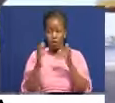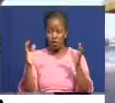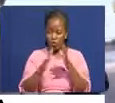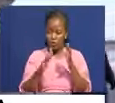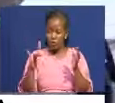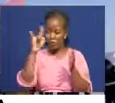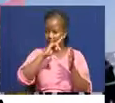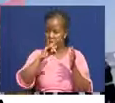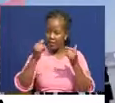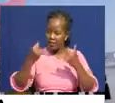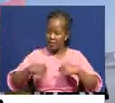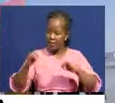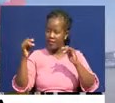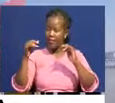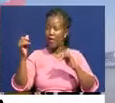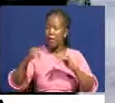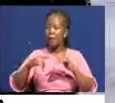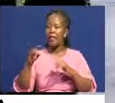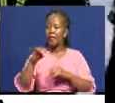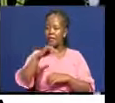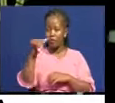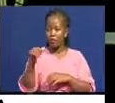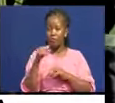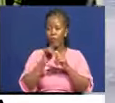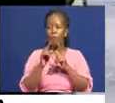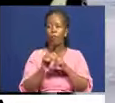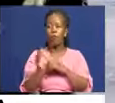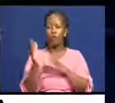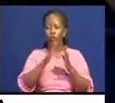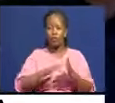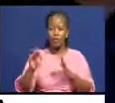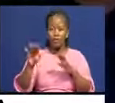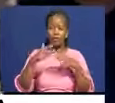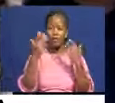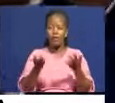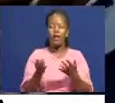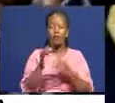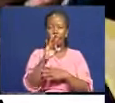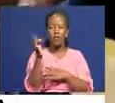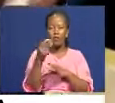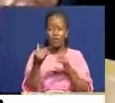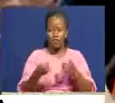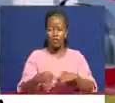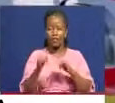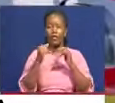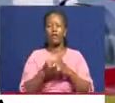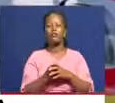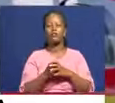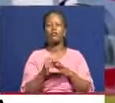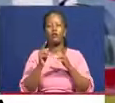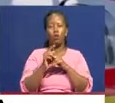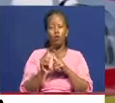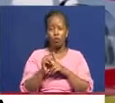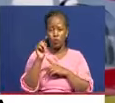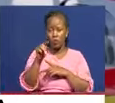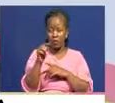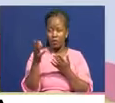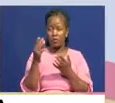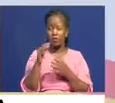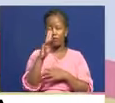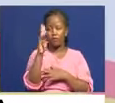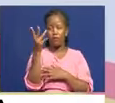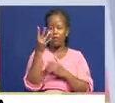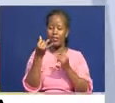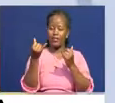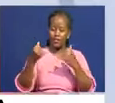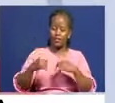mwishoni mwa Januari na kupanga ratiba ya kukamilisha jaribio la tatu la ndege hiyo. Jaribio hilo lilikuwa sehemu ya majaribio manne ambayo